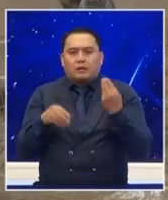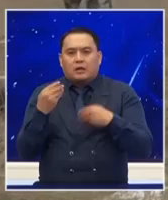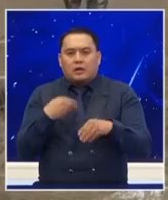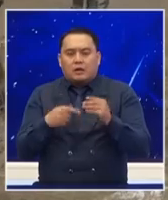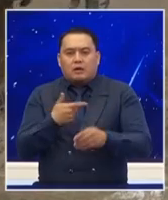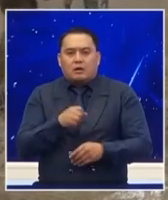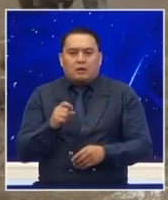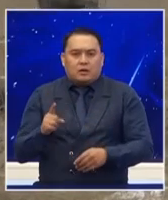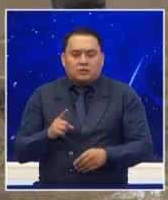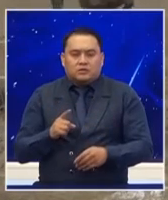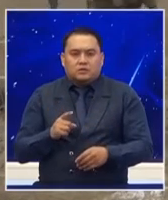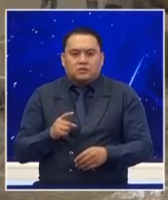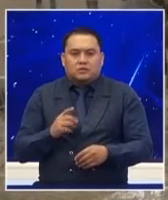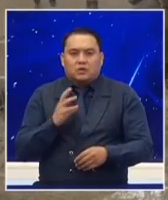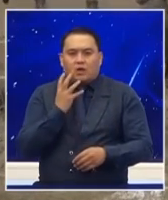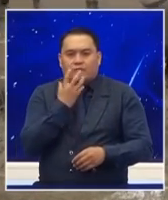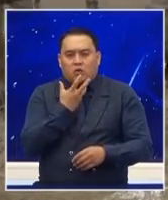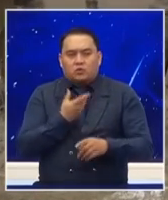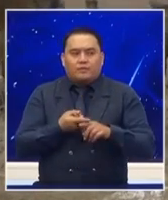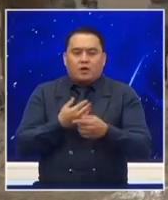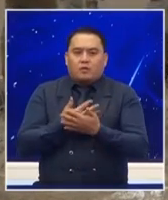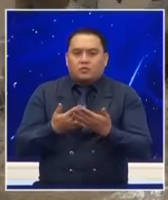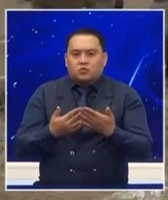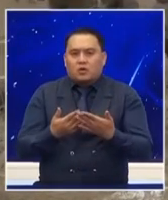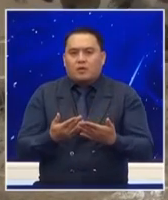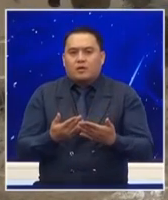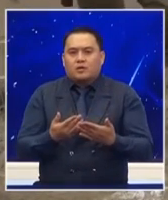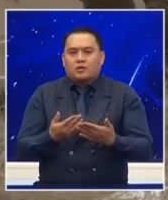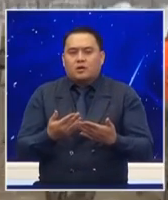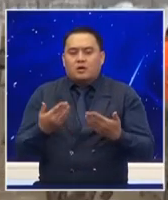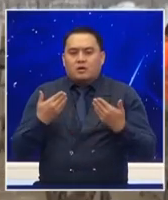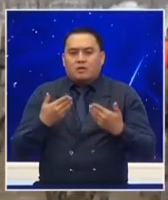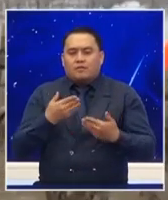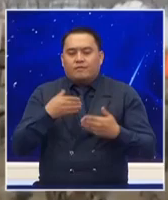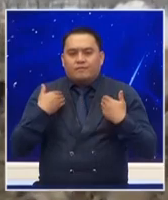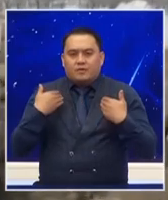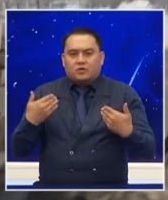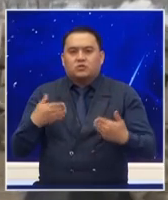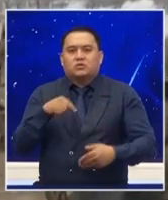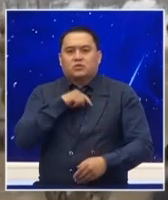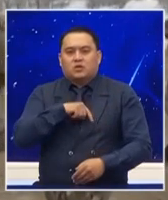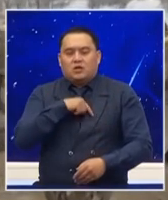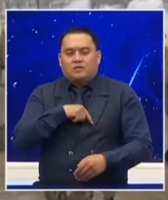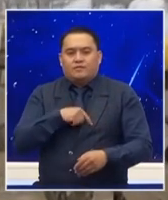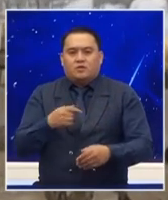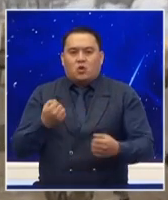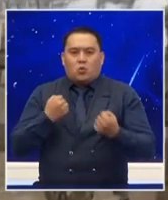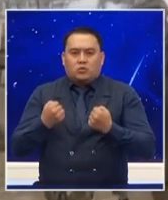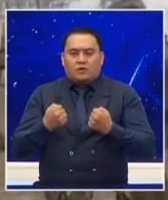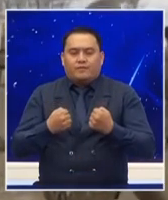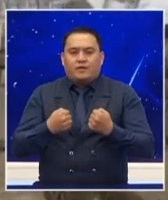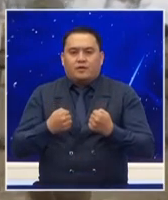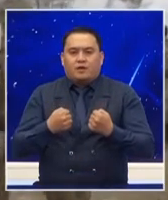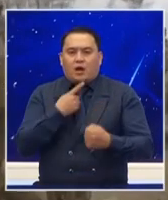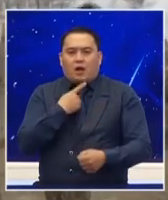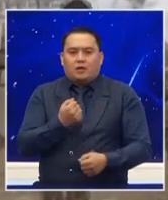газ тұмшықтарымен, қару жарақпен өзіндерін жауынгерлік ретінде сезіне біледі. Осы дайындықтан кейін жас жауынгерлер